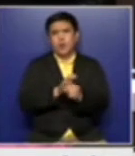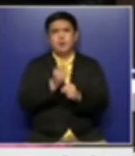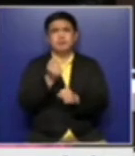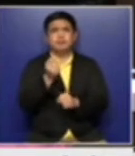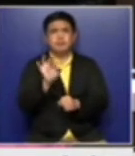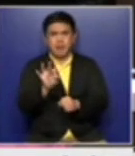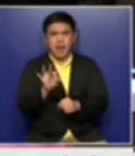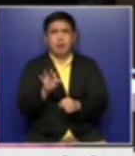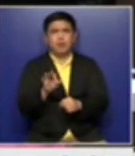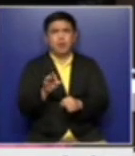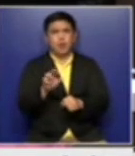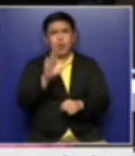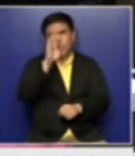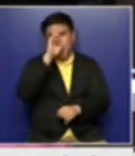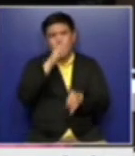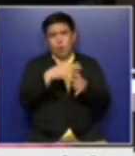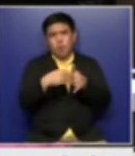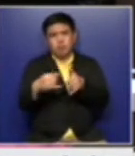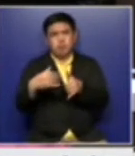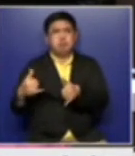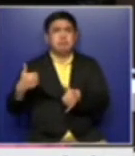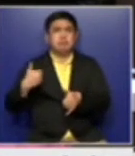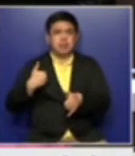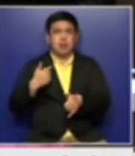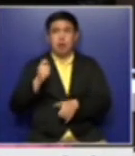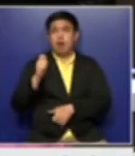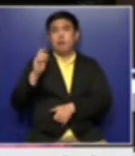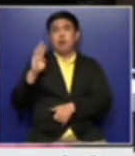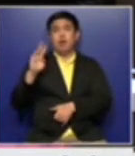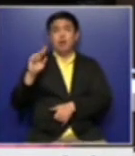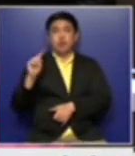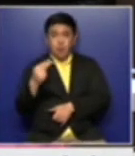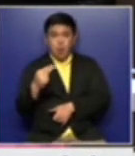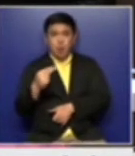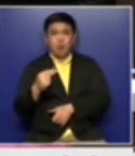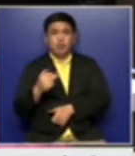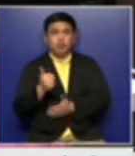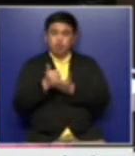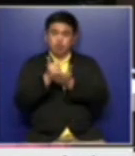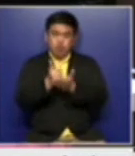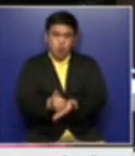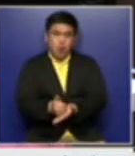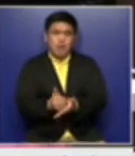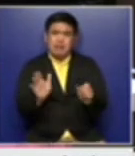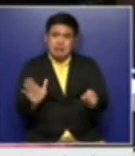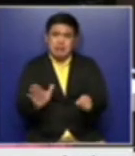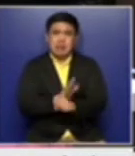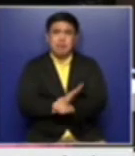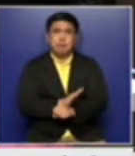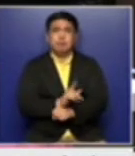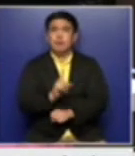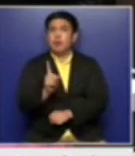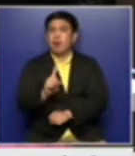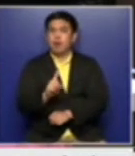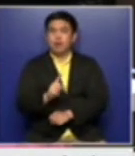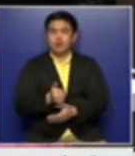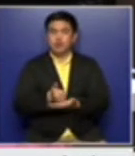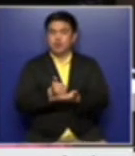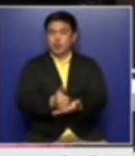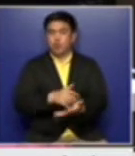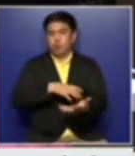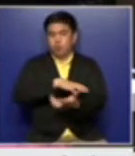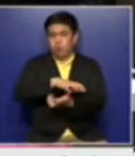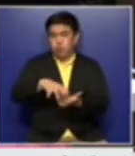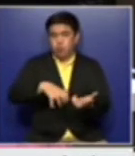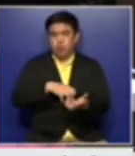สโควิด-19 องค์กรปกครองส่วนท้องถิ่นมีบทบาทมากในการบูรณาการการทำง